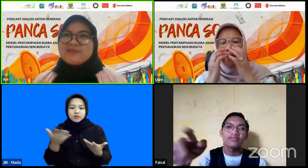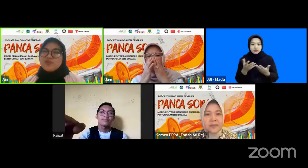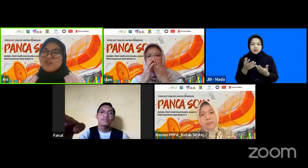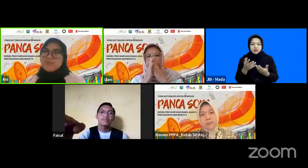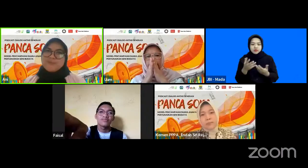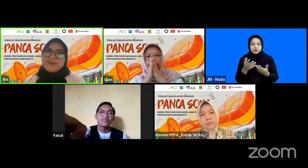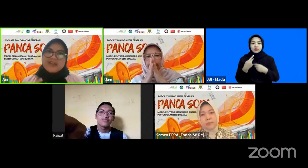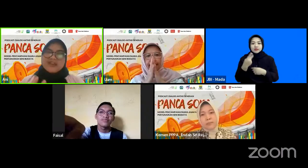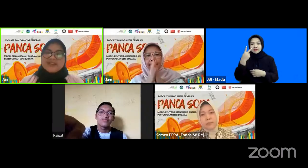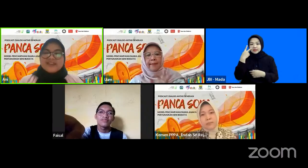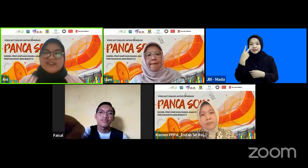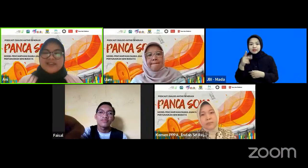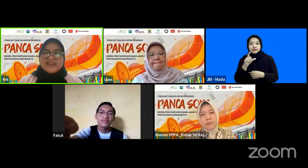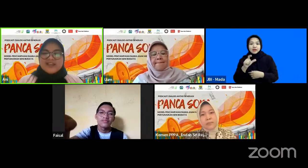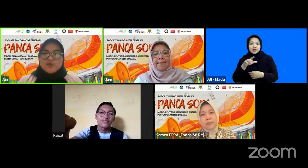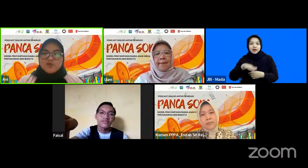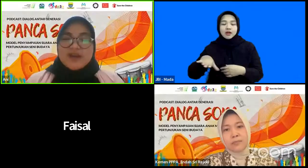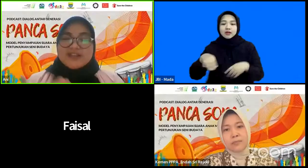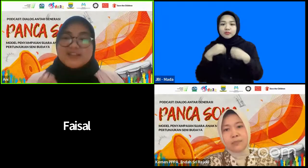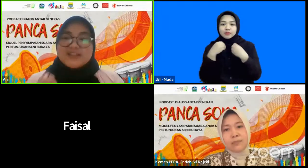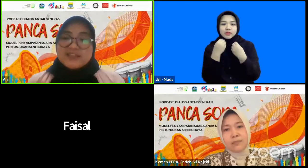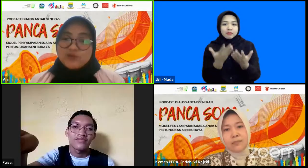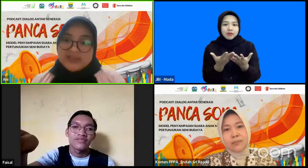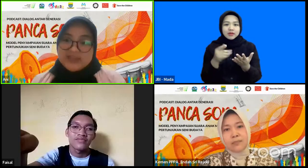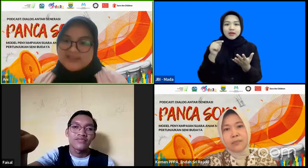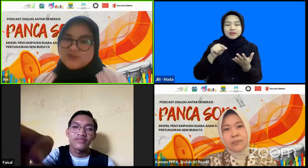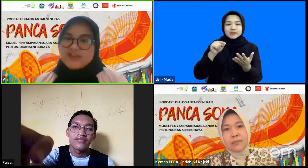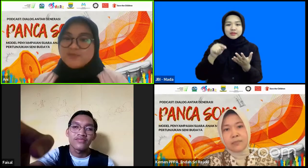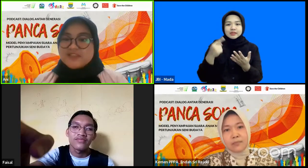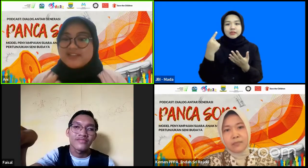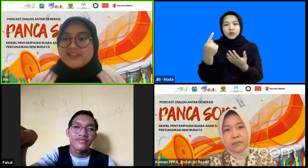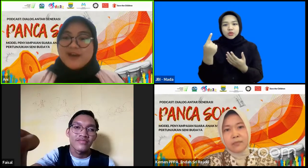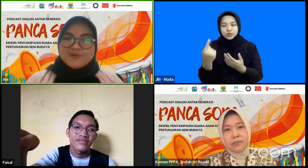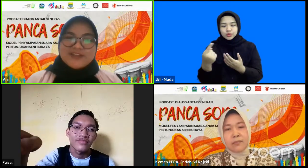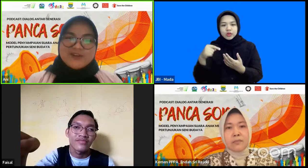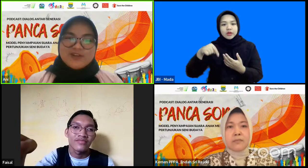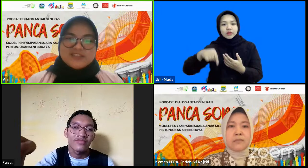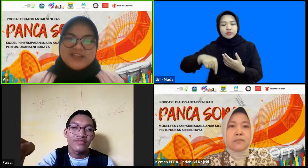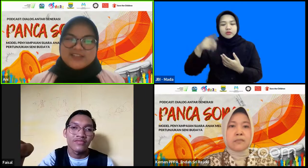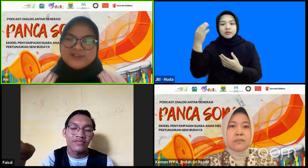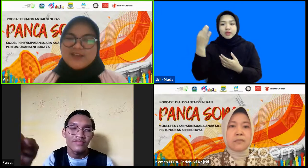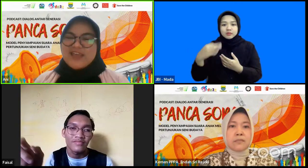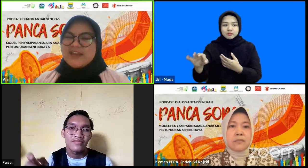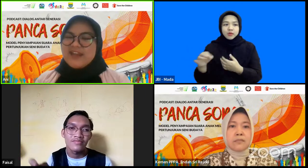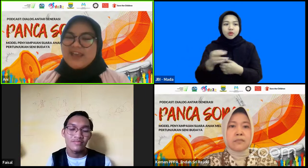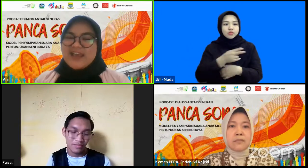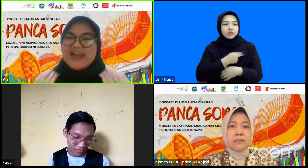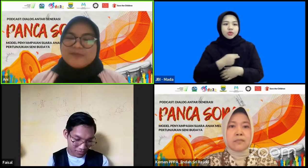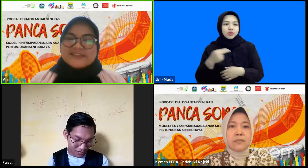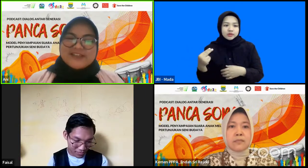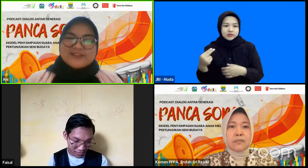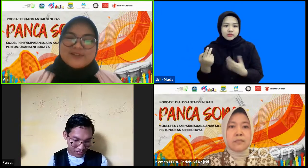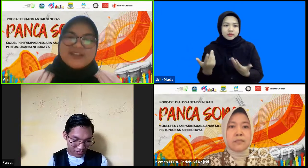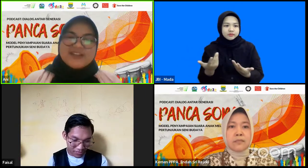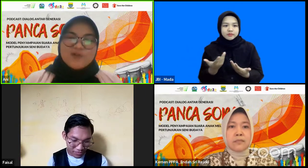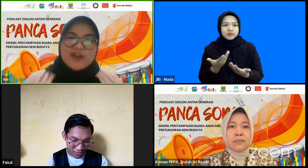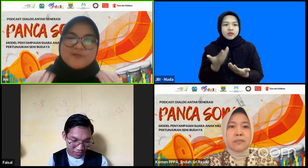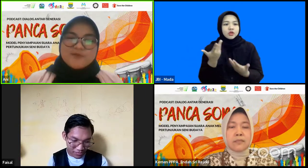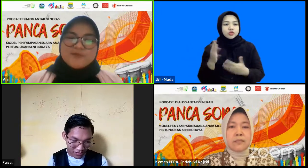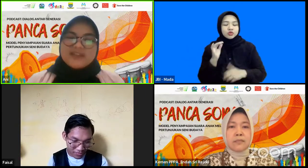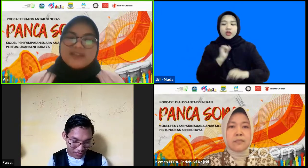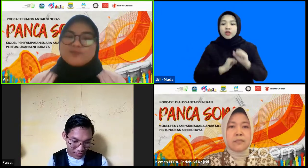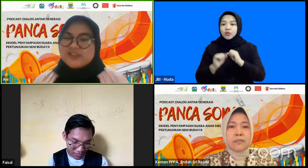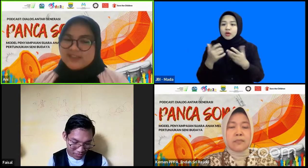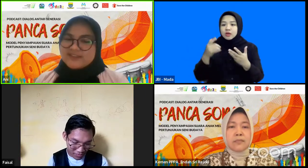kita lihat model penyampaian anak ini kan merupakan satu-satunya dan juga yang menjadi terbaru di Indonesia gitu. Nah, apa sih yang sudah